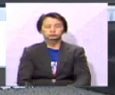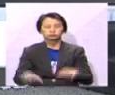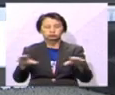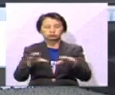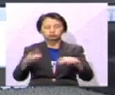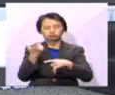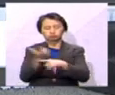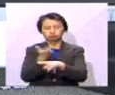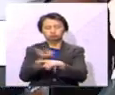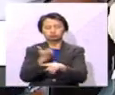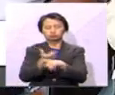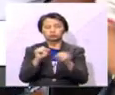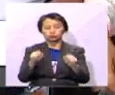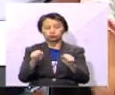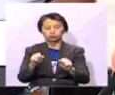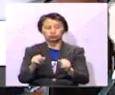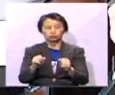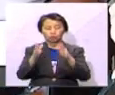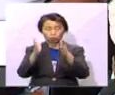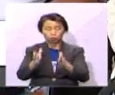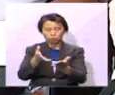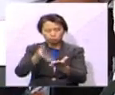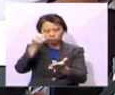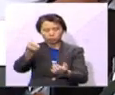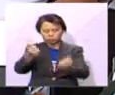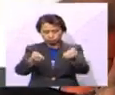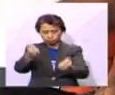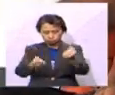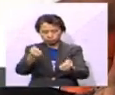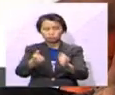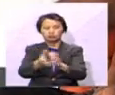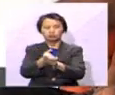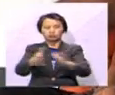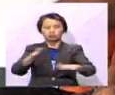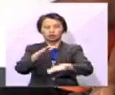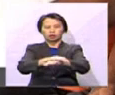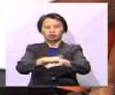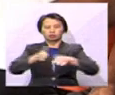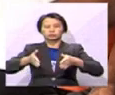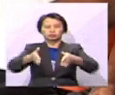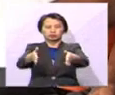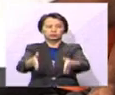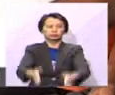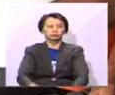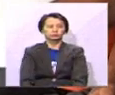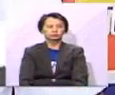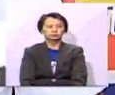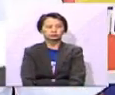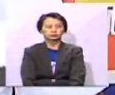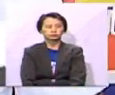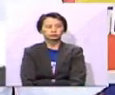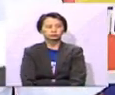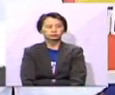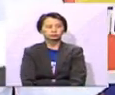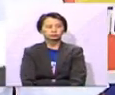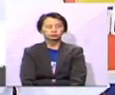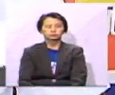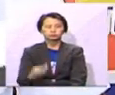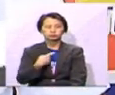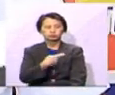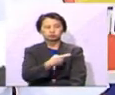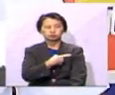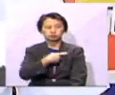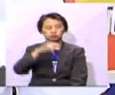Pelaksanaan latihan tersebut membolehkan pelajar belajar memandu dengan selamat di jalan raya. Kita